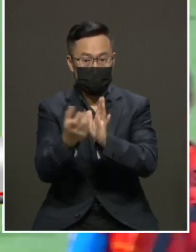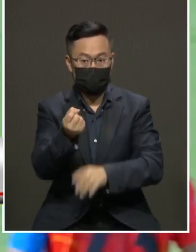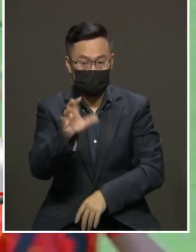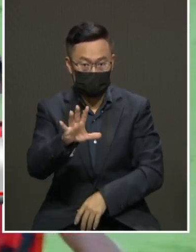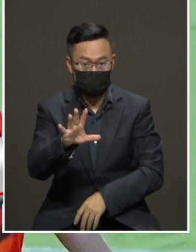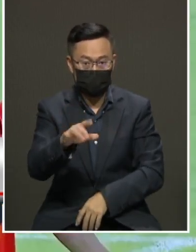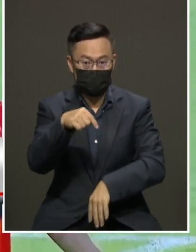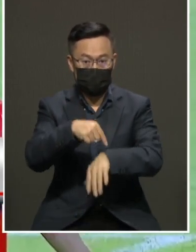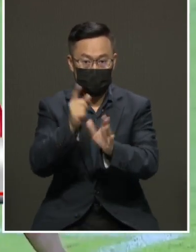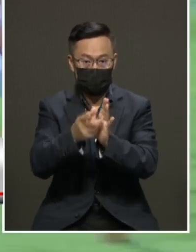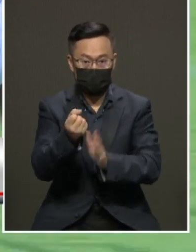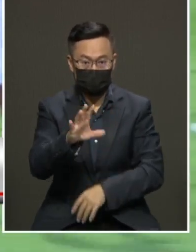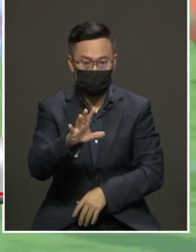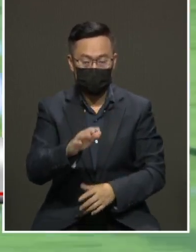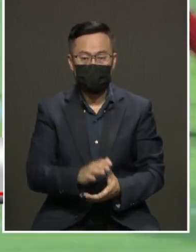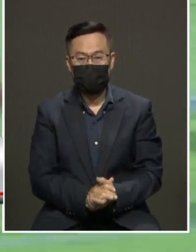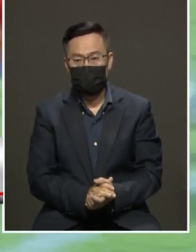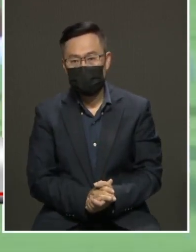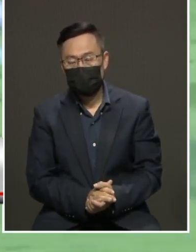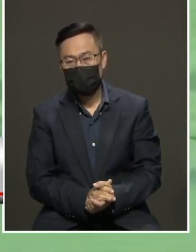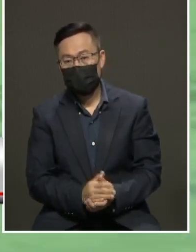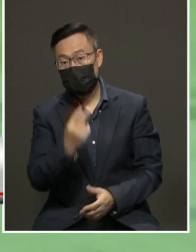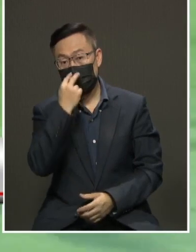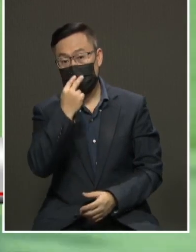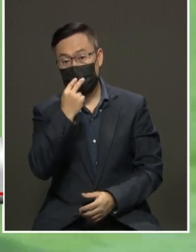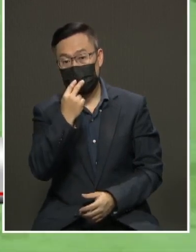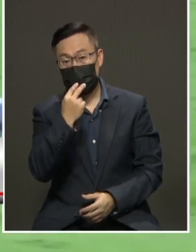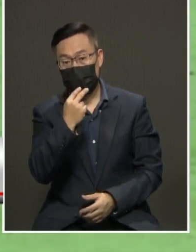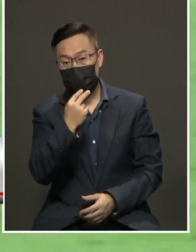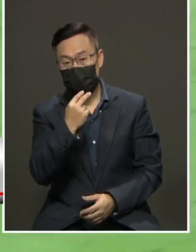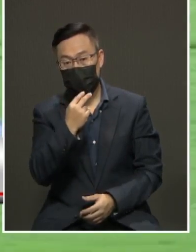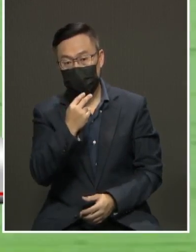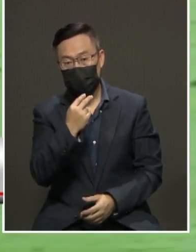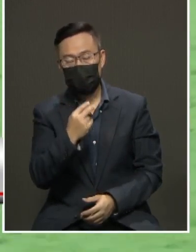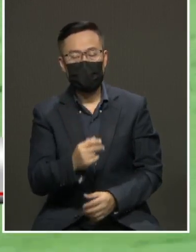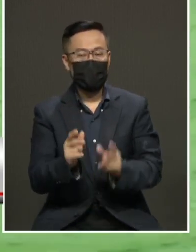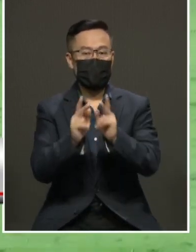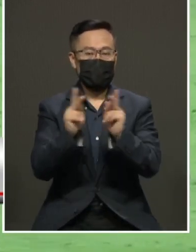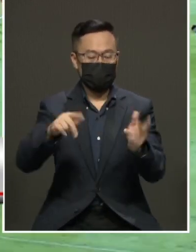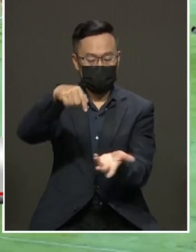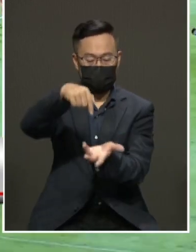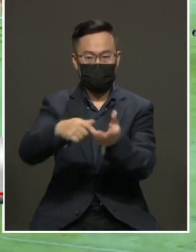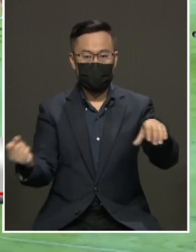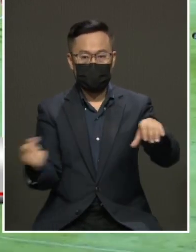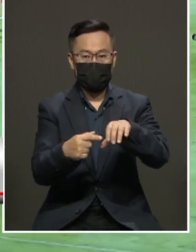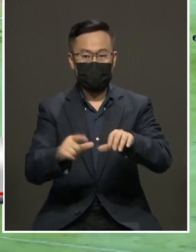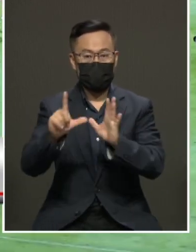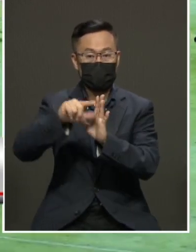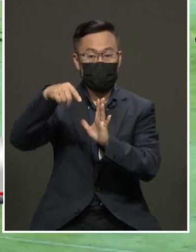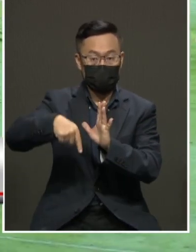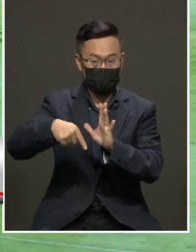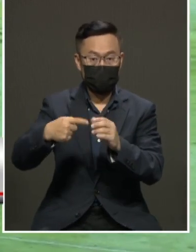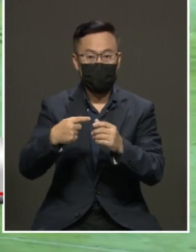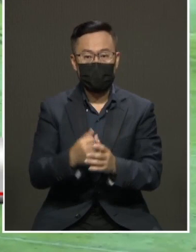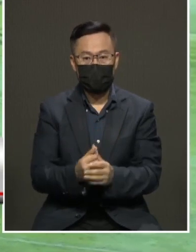าลไปโดนพิสารดอกไม้แก้วสกัดล้มในเขตโทษนะคะจังหวะนี้ผู้ตัดสินก็ชี้ให้เป็นจุดโทษของลำพูนค่ะแล้วคน